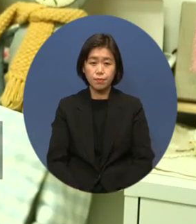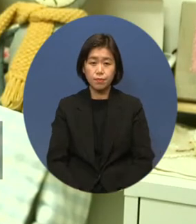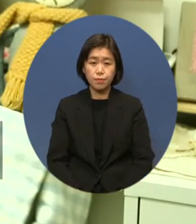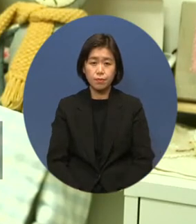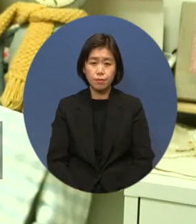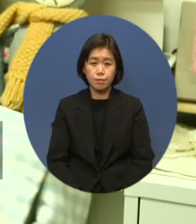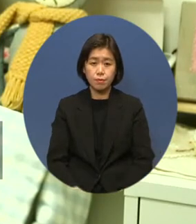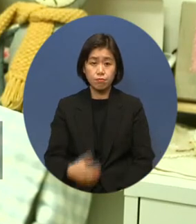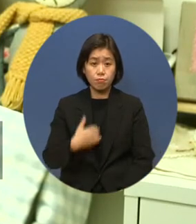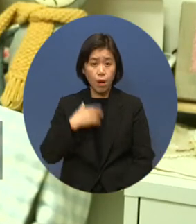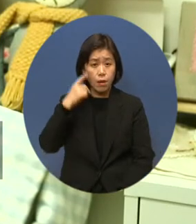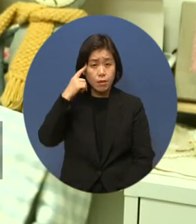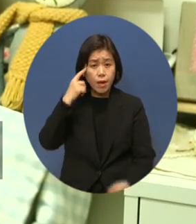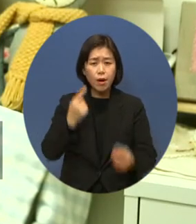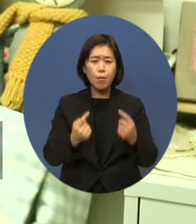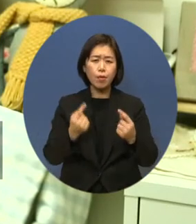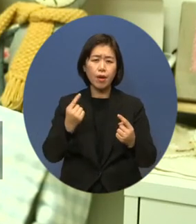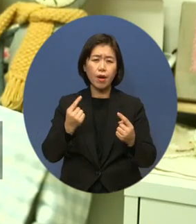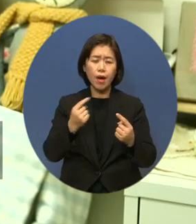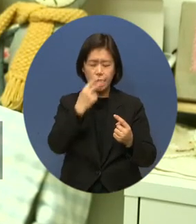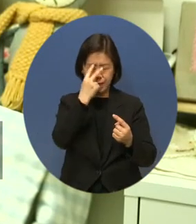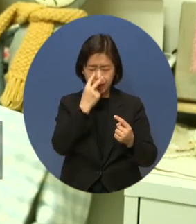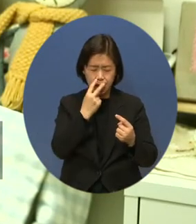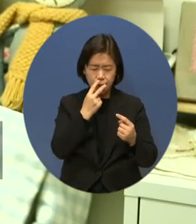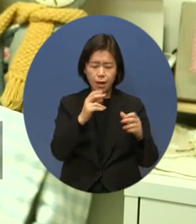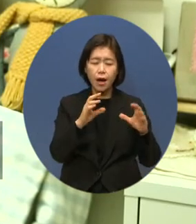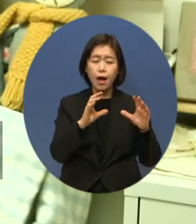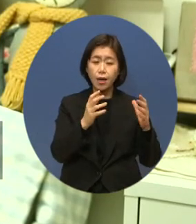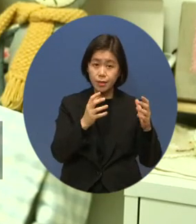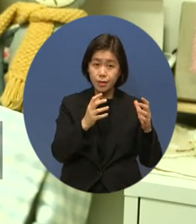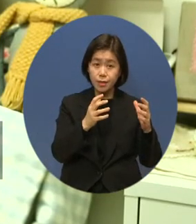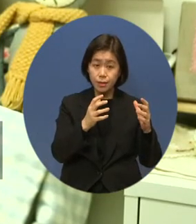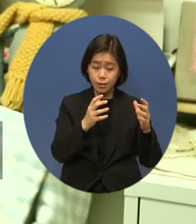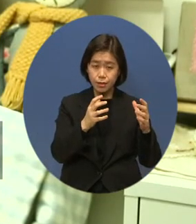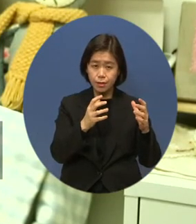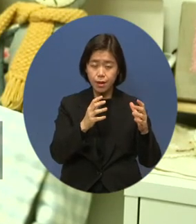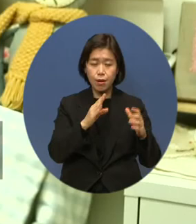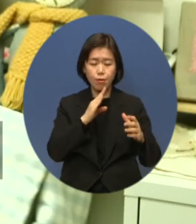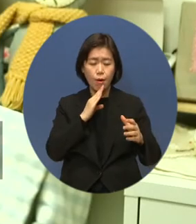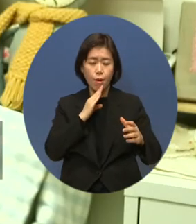생각보다 건강하게 밝게 잘 활동을 하고